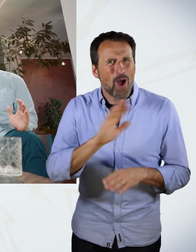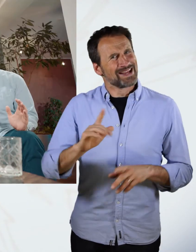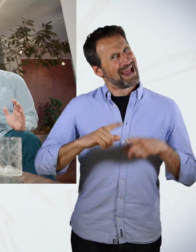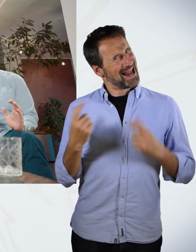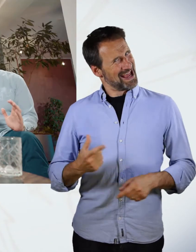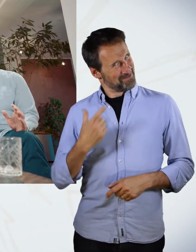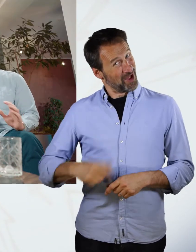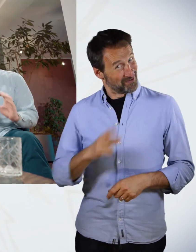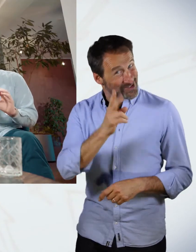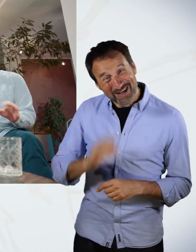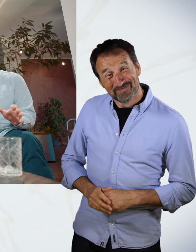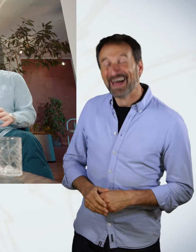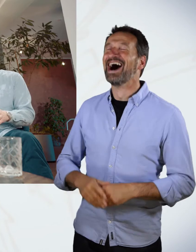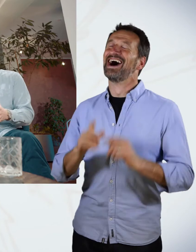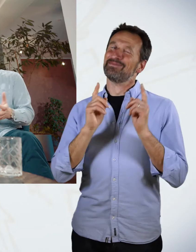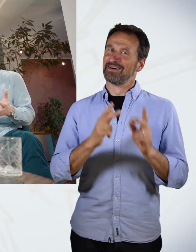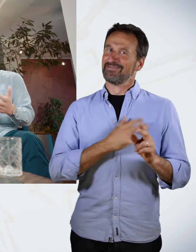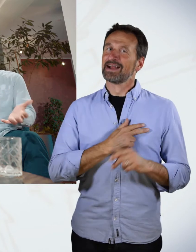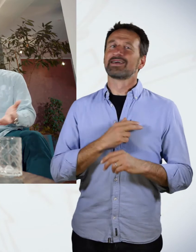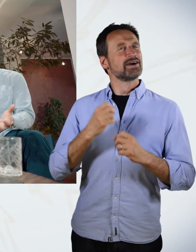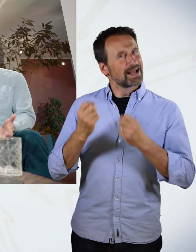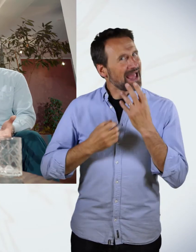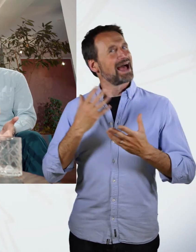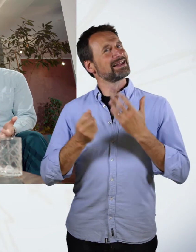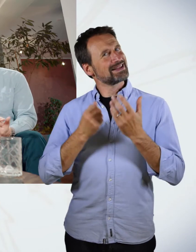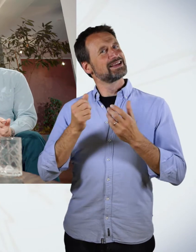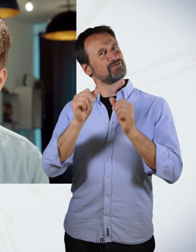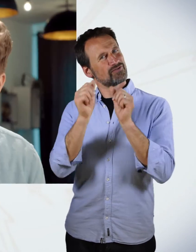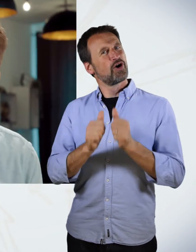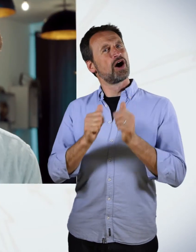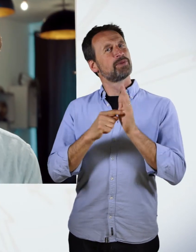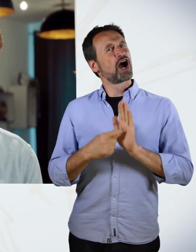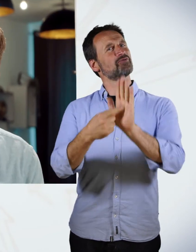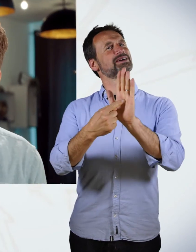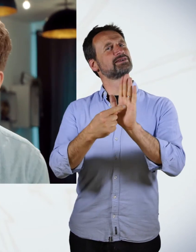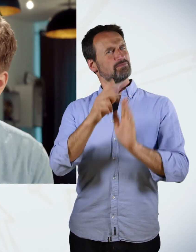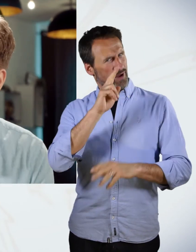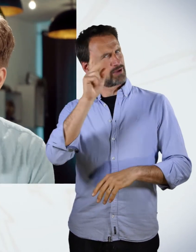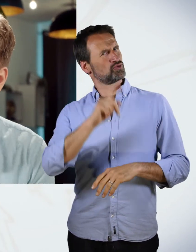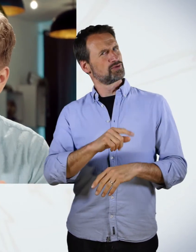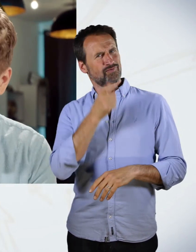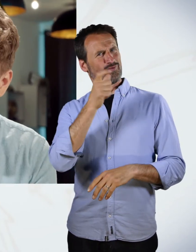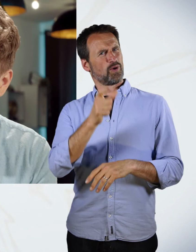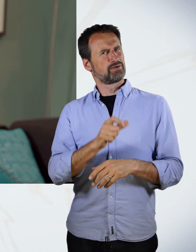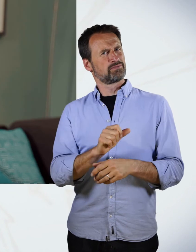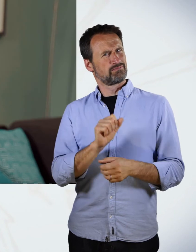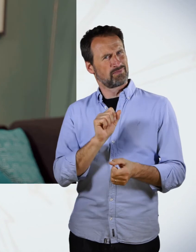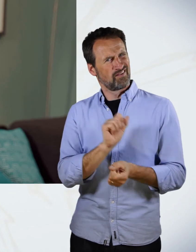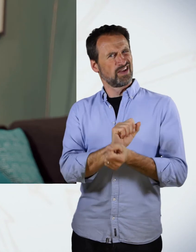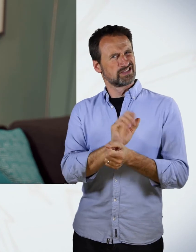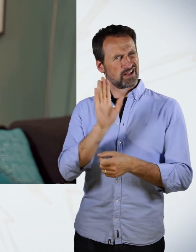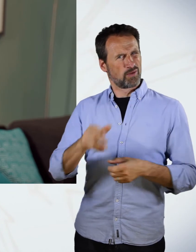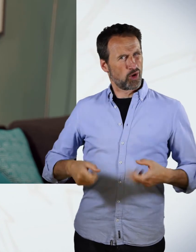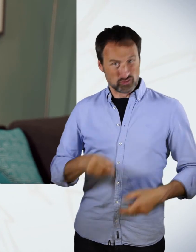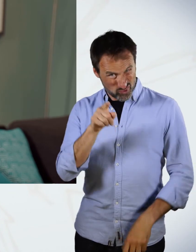in diesem Clip. Und nichtsdestotrotz, ich fand, das war eine sehr kreative Art und Weise, darauf aufmerksam zu machen. Und meine Frage an dich, hast du Erfahrung mit dem Spruch